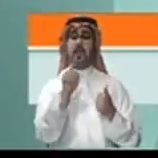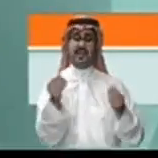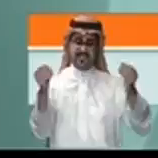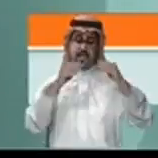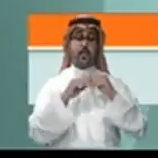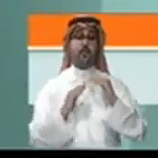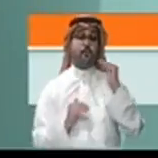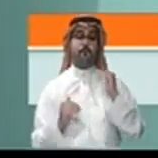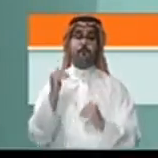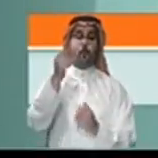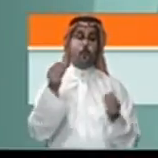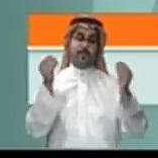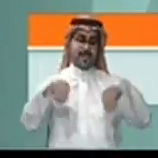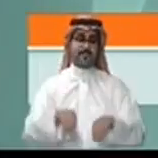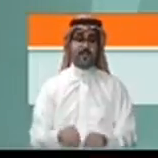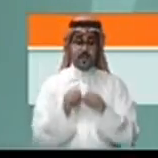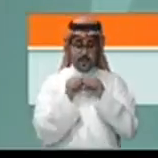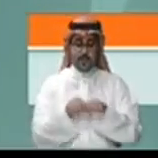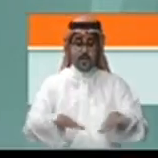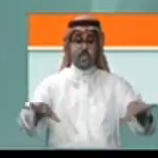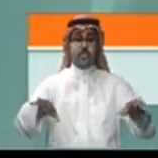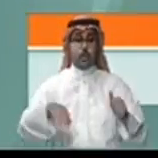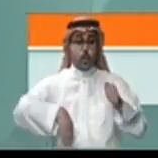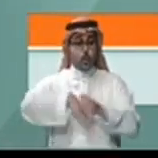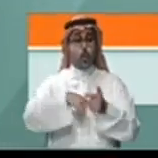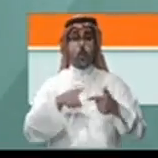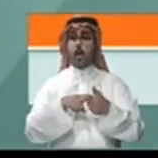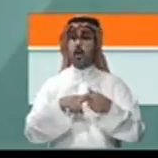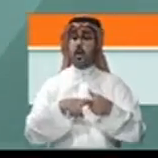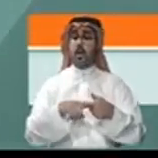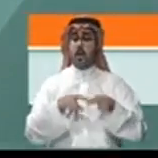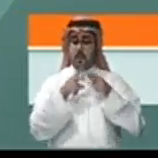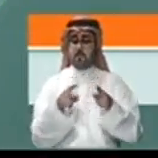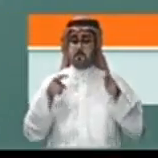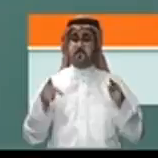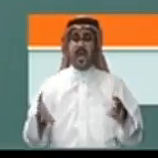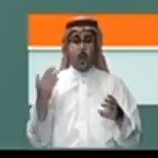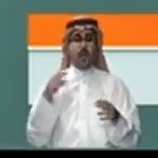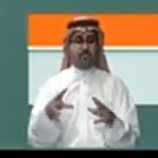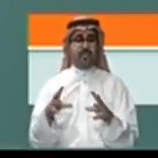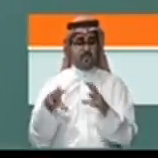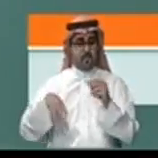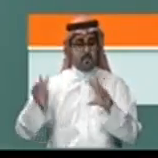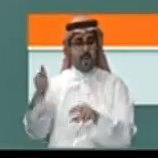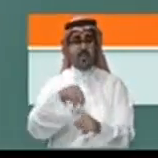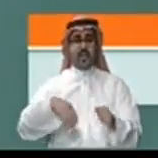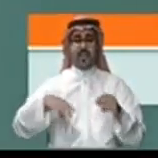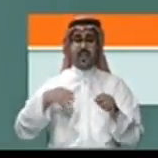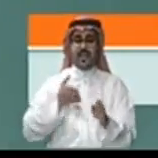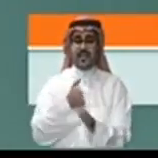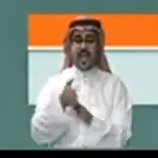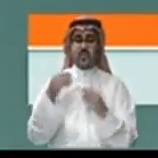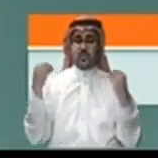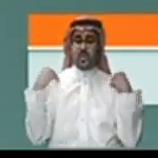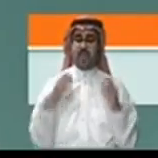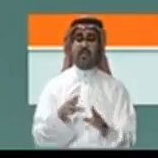يتجاوز ذلك نحو نشر للألعاب المختلفة التي تعاني كانت كثيرا من جوانب عديدة، إلى جانب